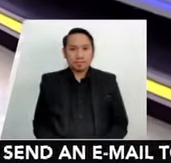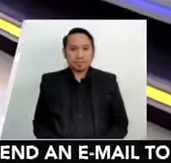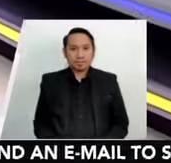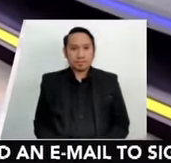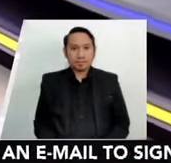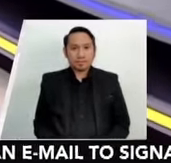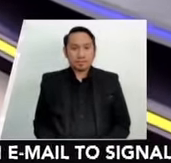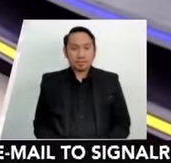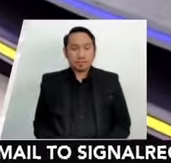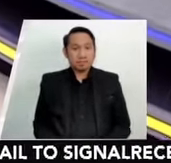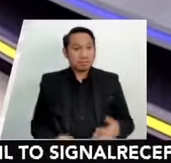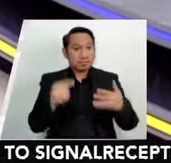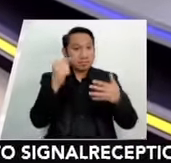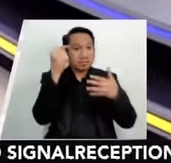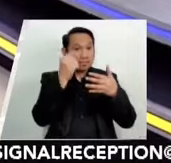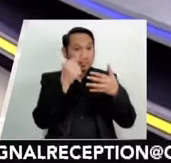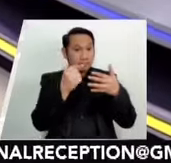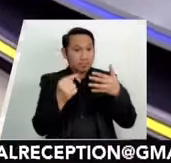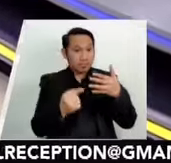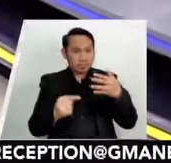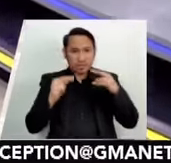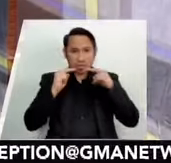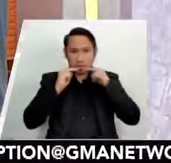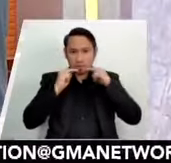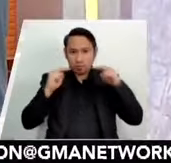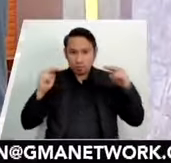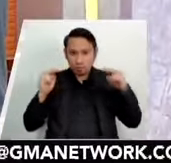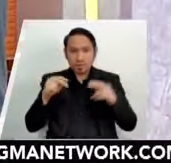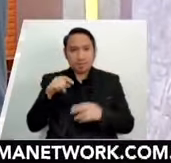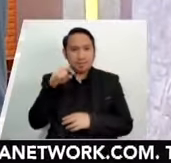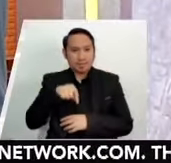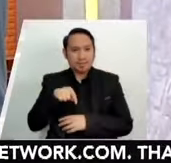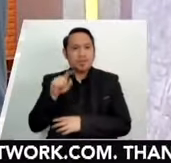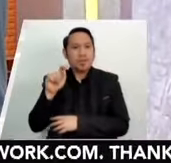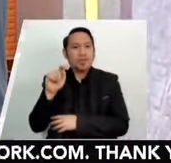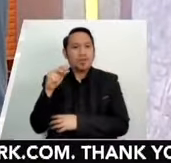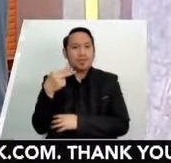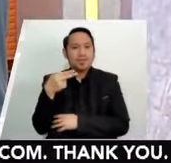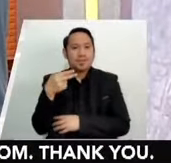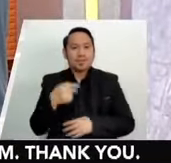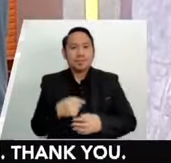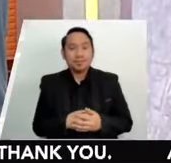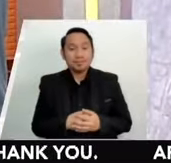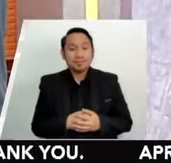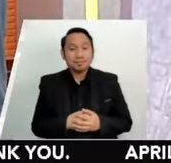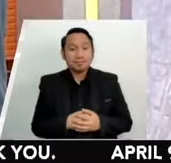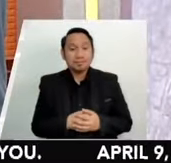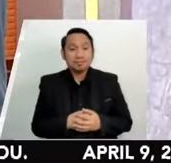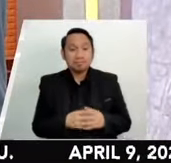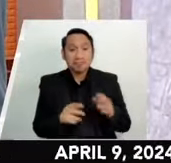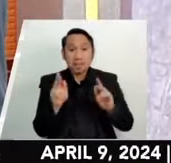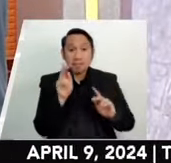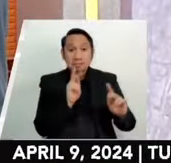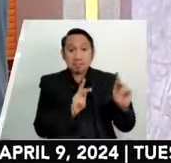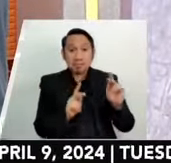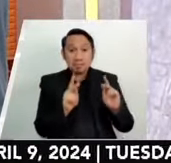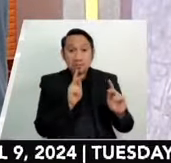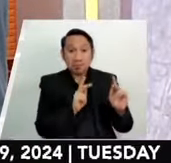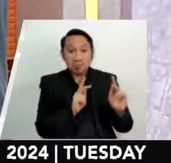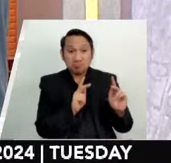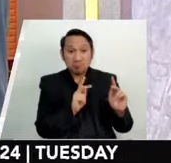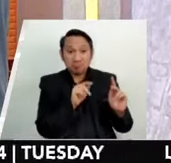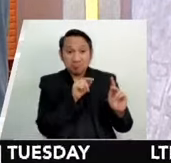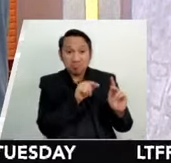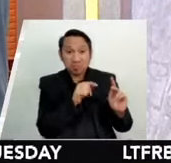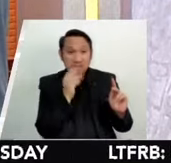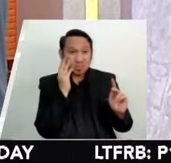Narito mga binabantay nating balita ngayong Martes. Mga residenteng naapektuhan ng pagkawala ng supply ng kuryente sa Navotas,